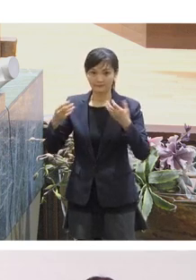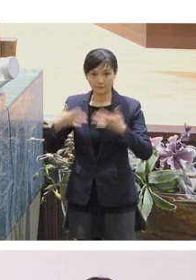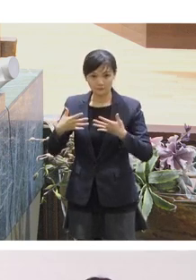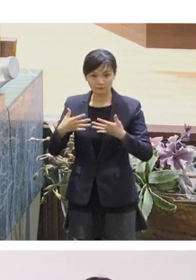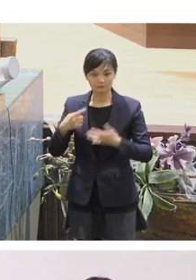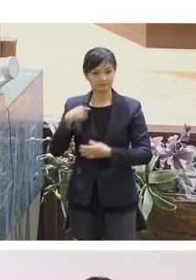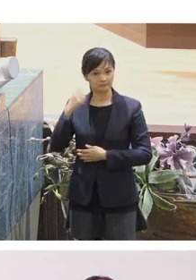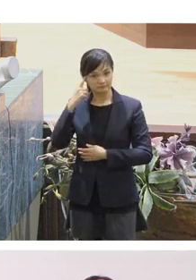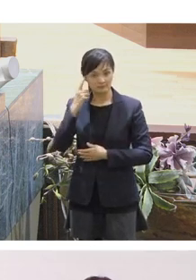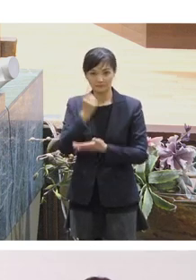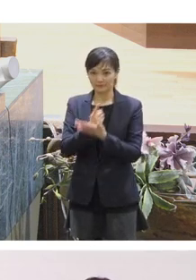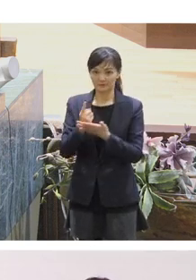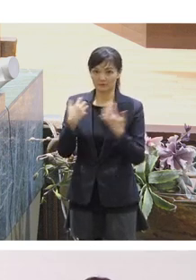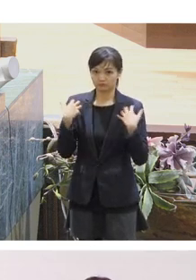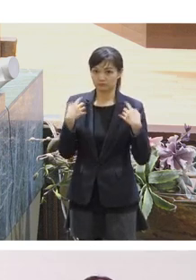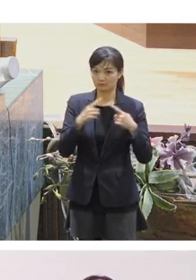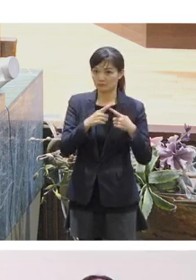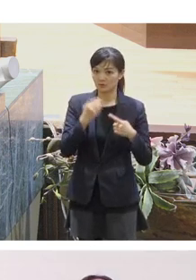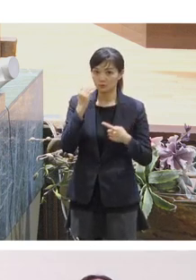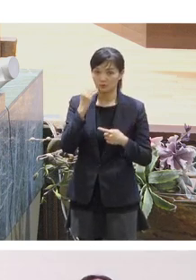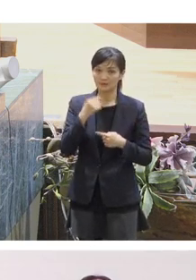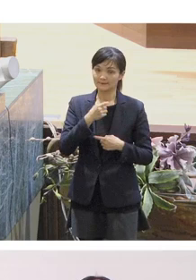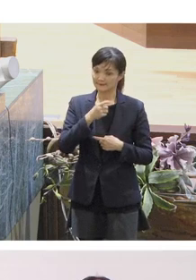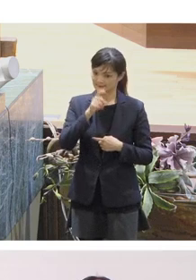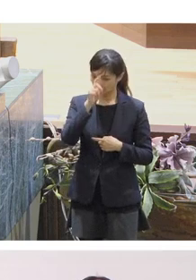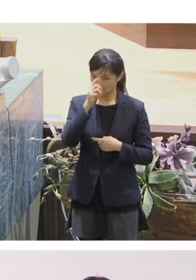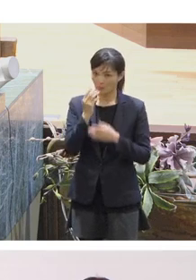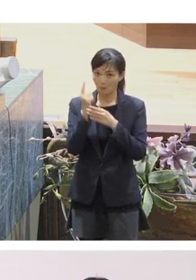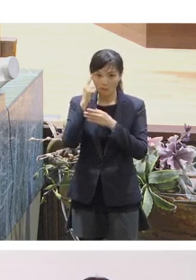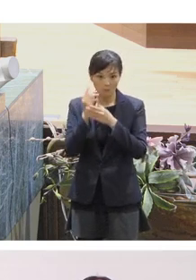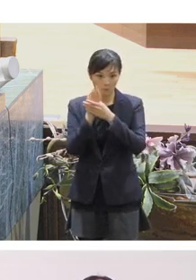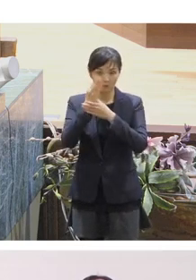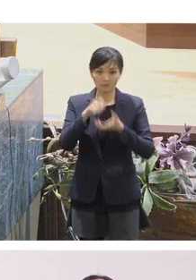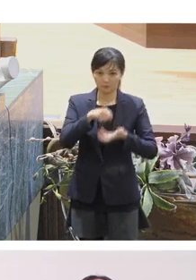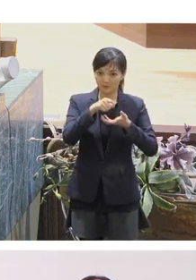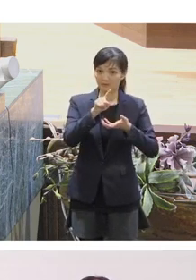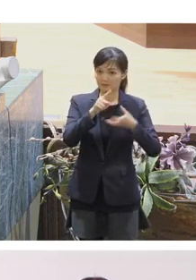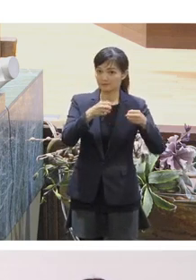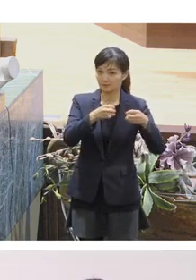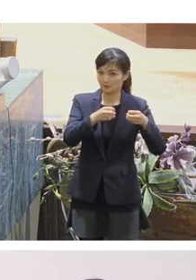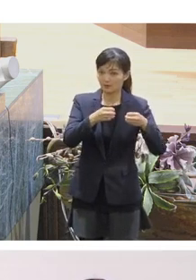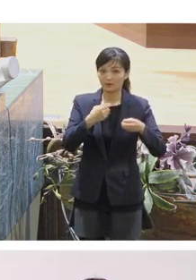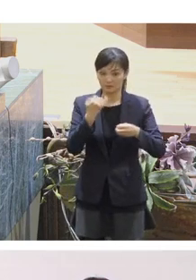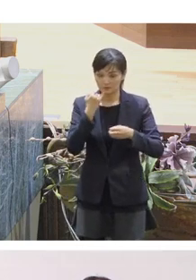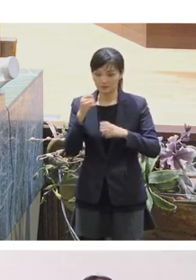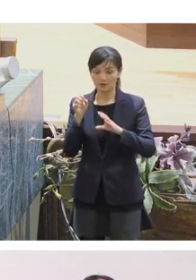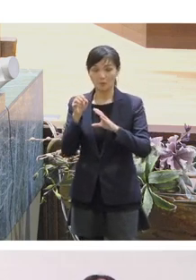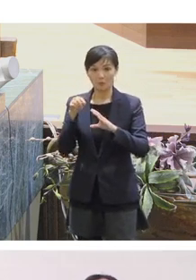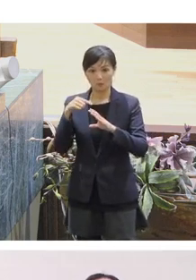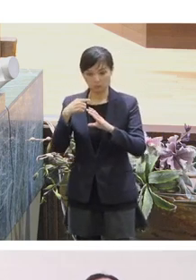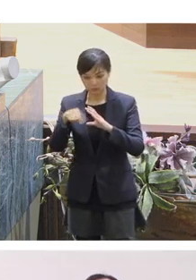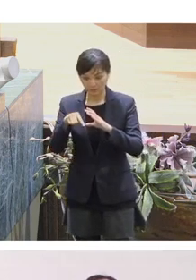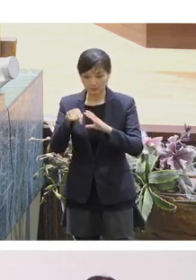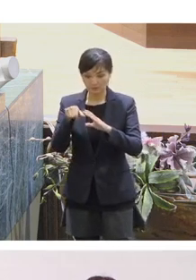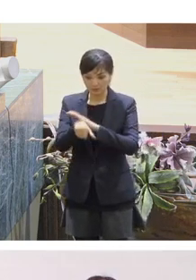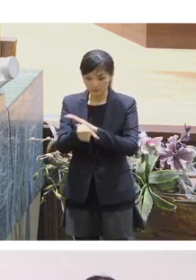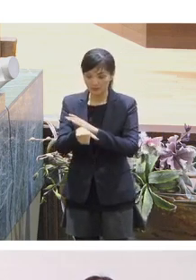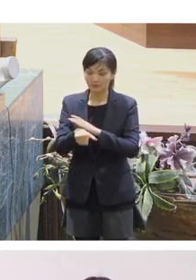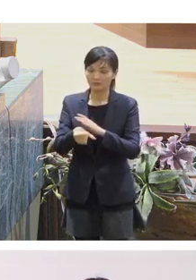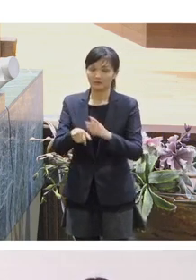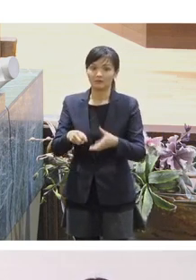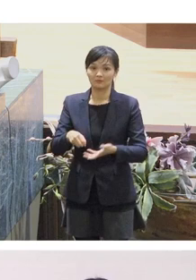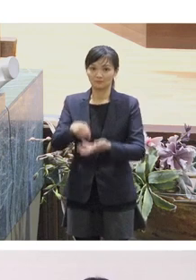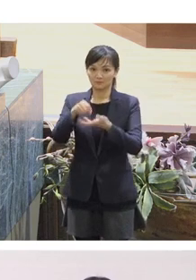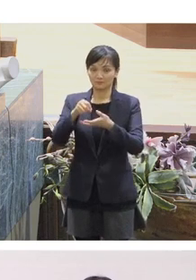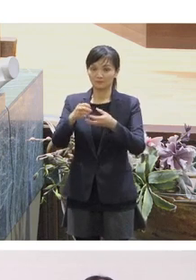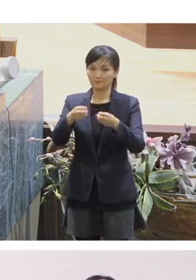任何承办人他想要开始一个讨论的时候，他在 police.gov.tw W 就可以发起，大家就知道它是官方